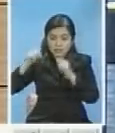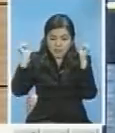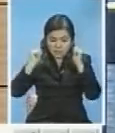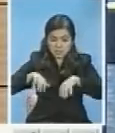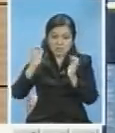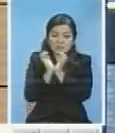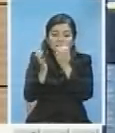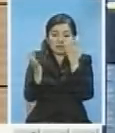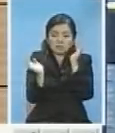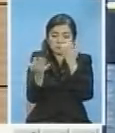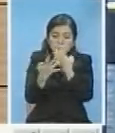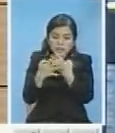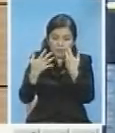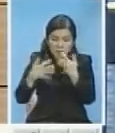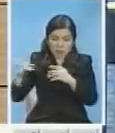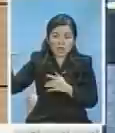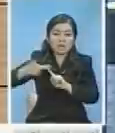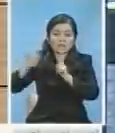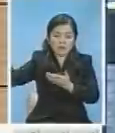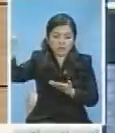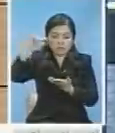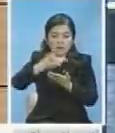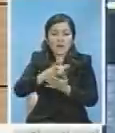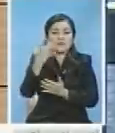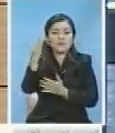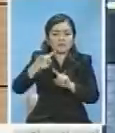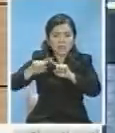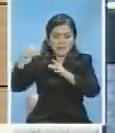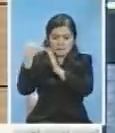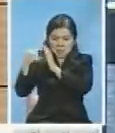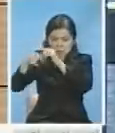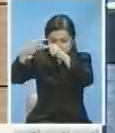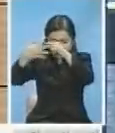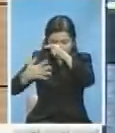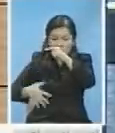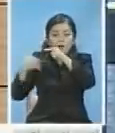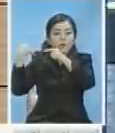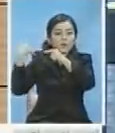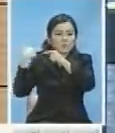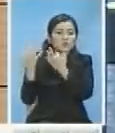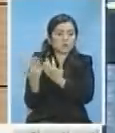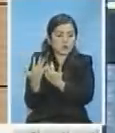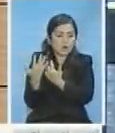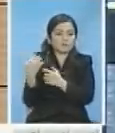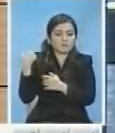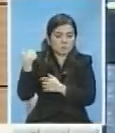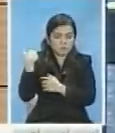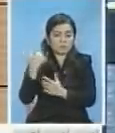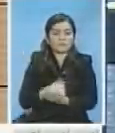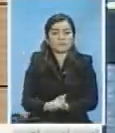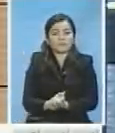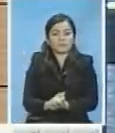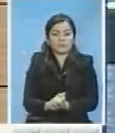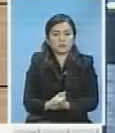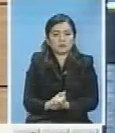ามารับโทษนั้นเลยคดีเดียวกันท่านก็มีคดีอีกหลายคดีที่รออยู่ท่านประธานที่เคารพครับผ